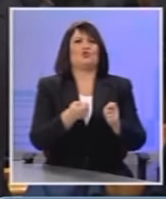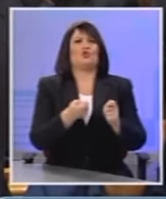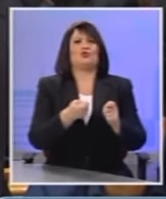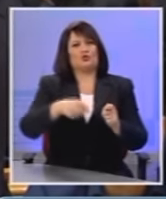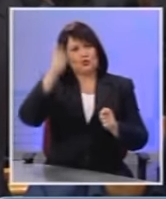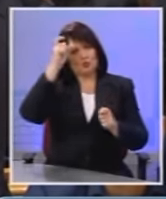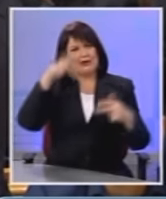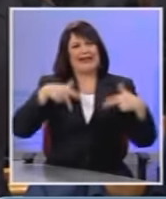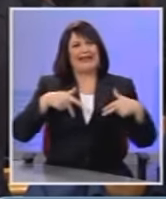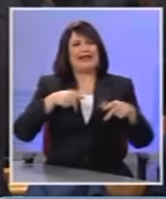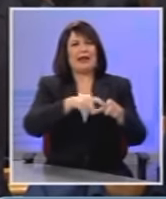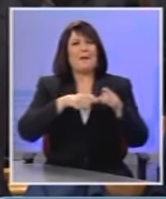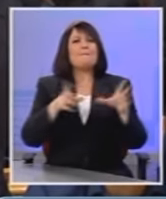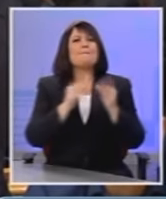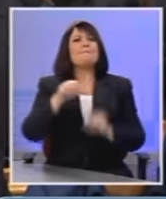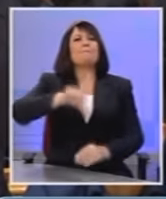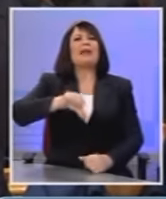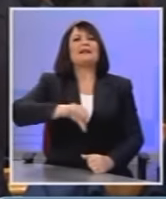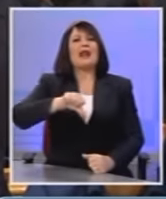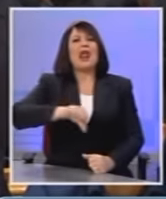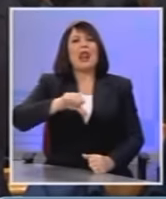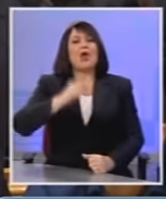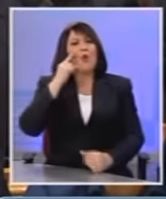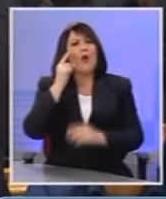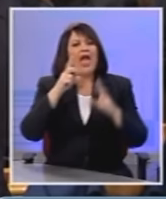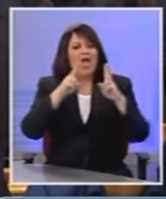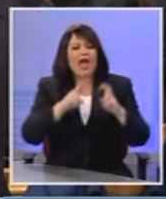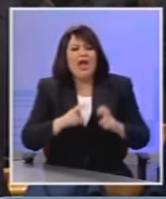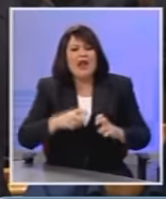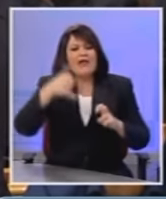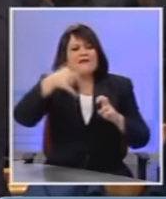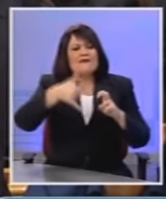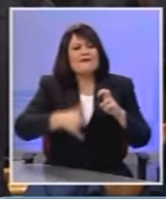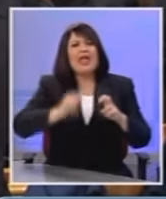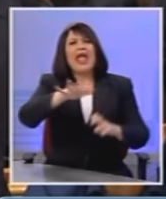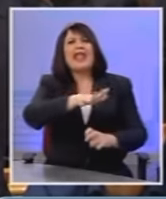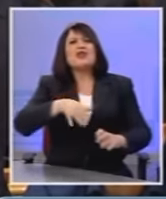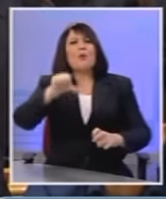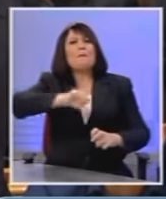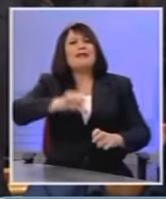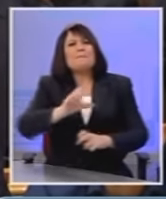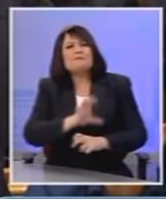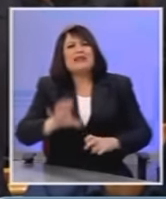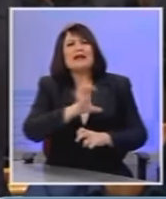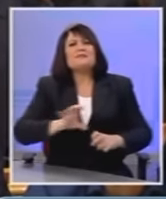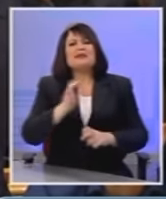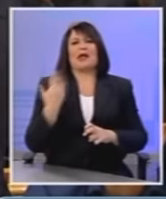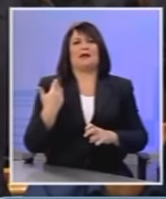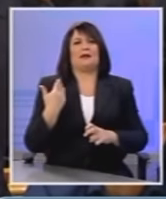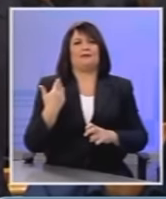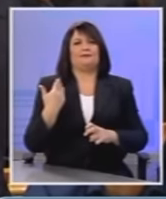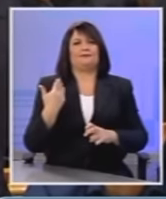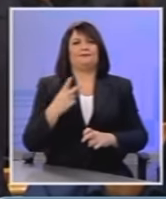τουρκική κρατική εταιρεία πετρελαίου να κάνει έρευνες στο Αιγαίο για πετρέλαιο από τον